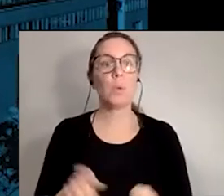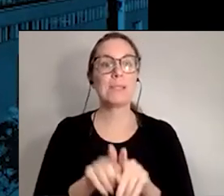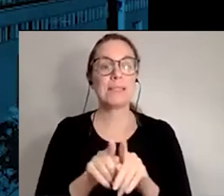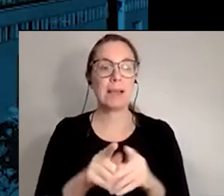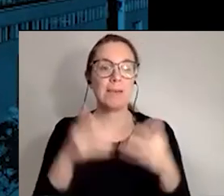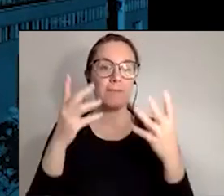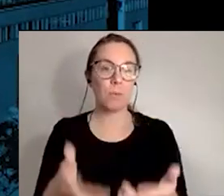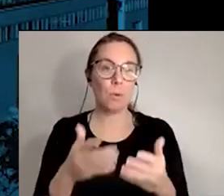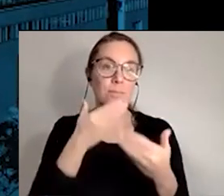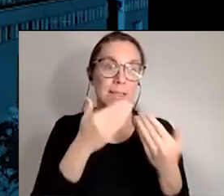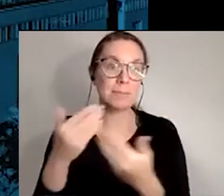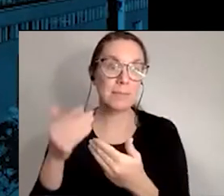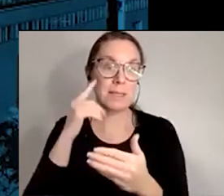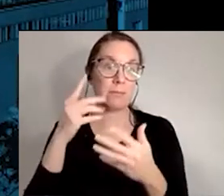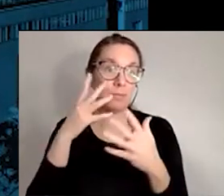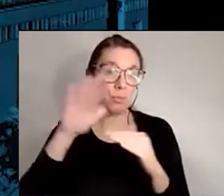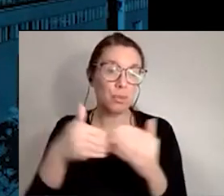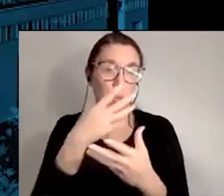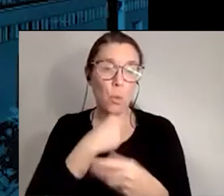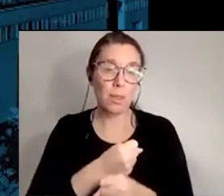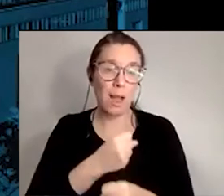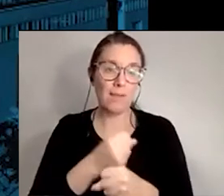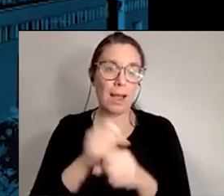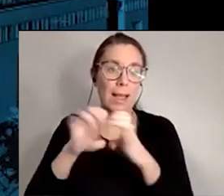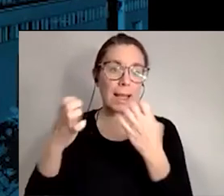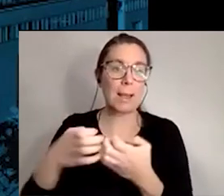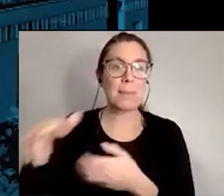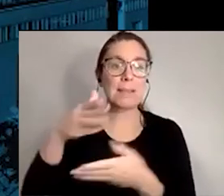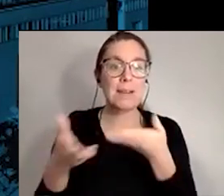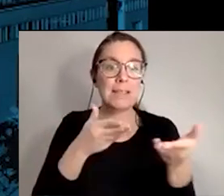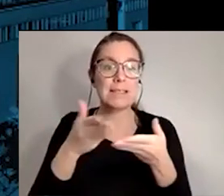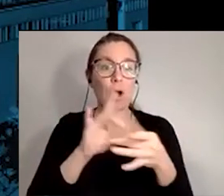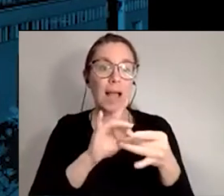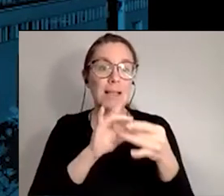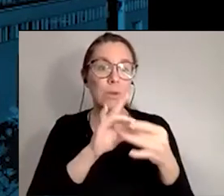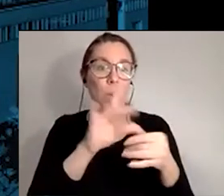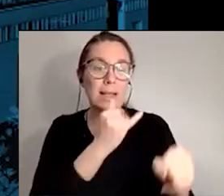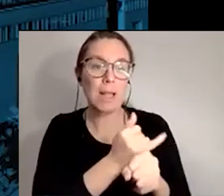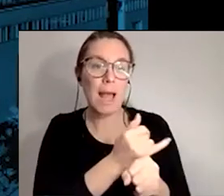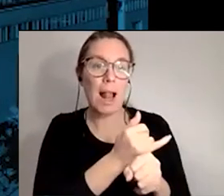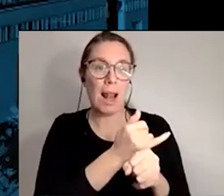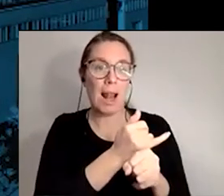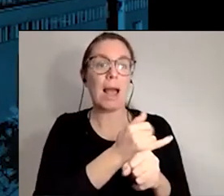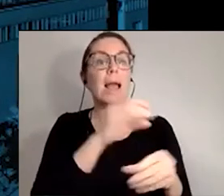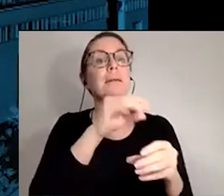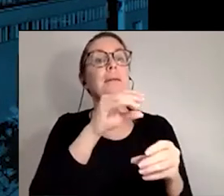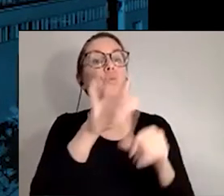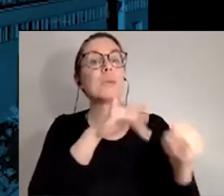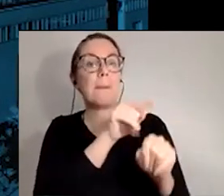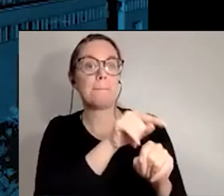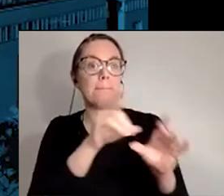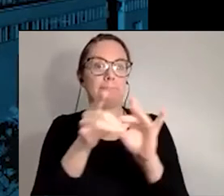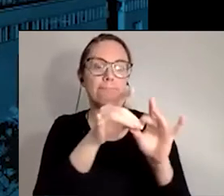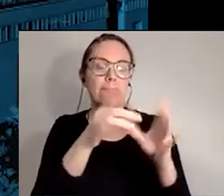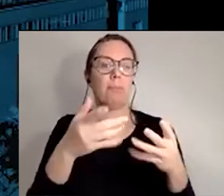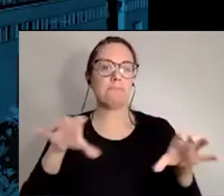travail remarquable de toute l'équipe du service des relations internationales et diplomatiques de l'UQAM, qui se sont démenés pour que cette